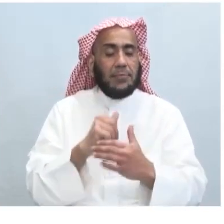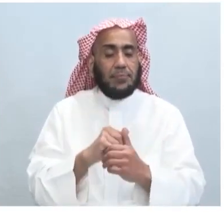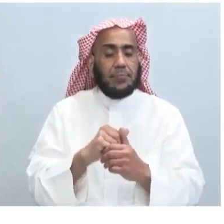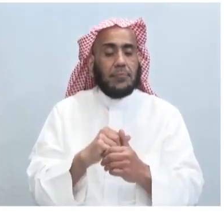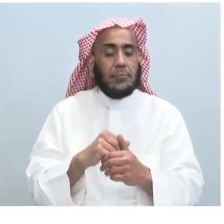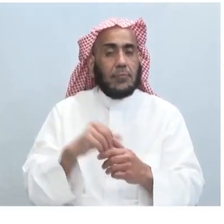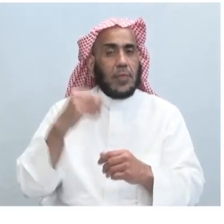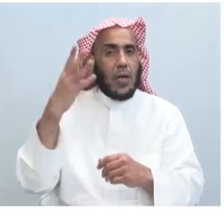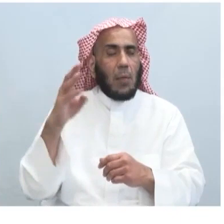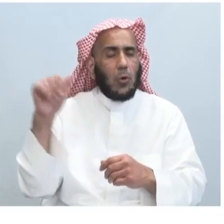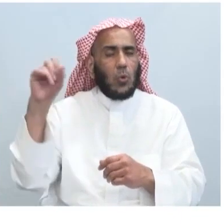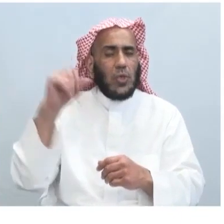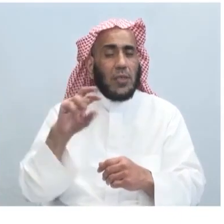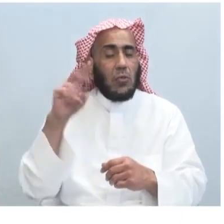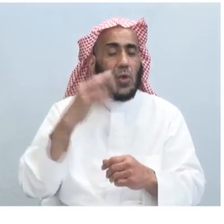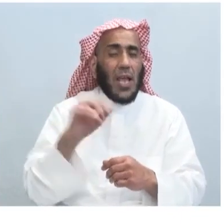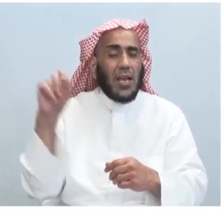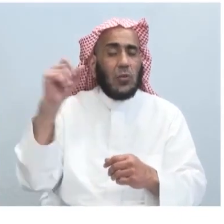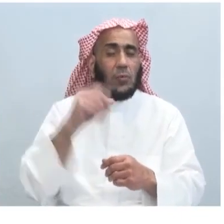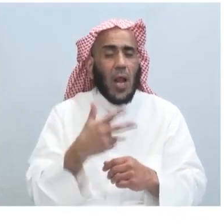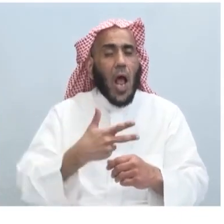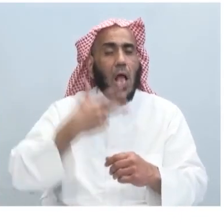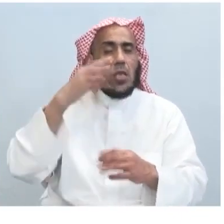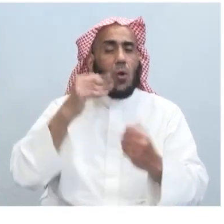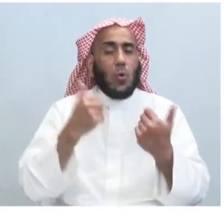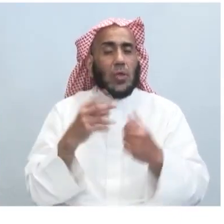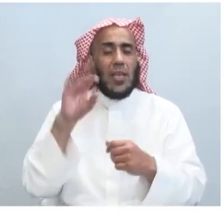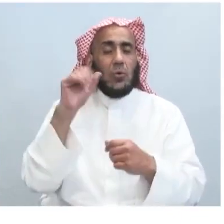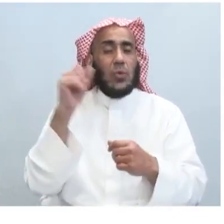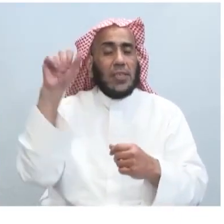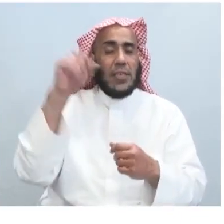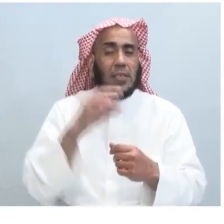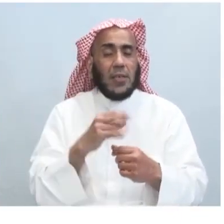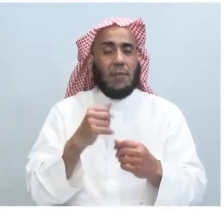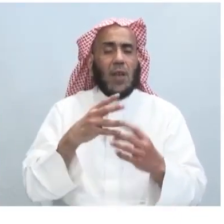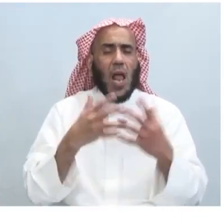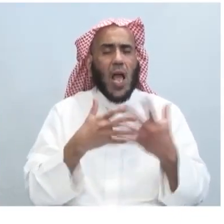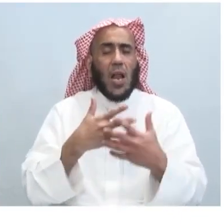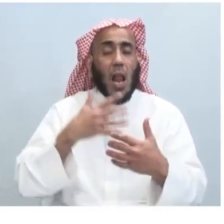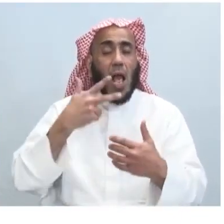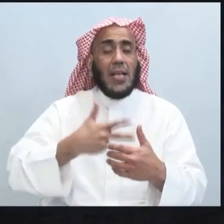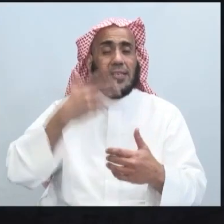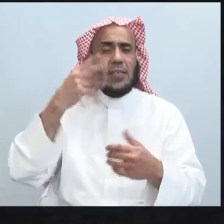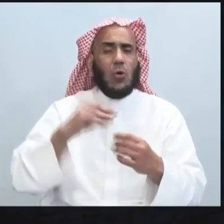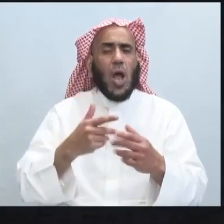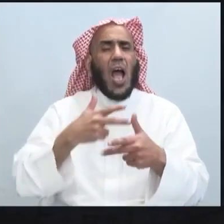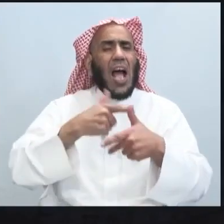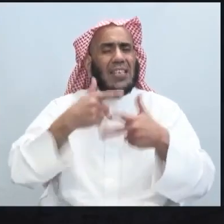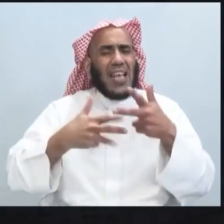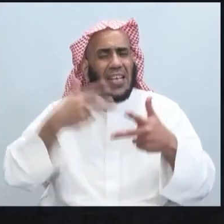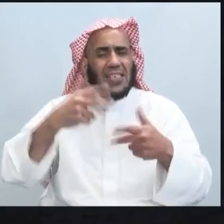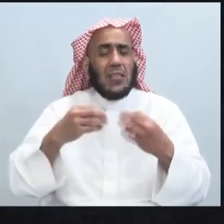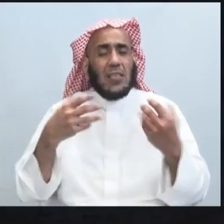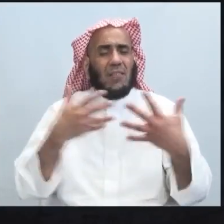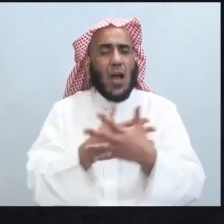رابع اكسيد ثنائي النيتروجين في الحاله الغازيه ويعطيني ثاني اكسيد النيتروجين ايضا في الحاله الغازيه حاله غازيه وغازيه اذا